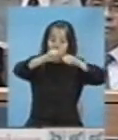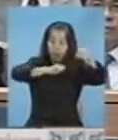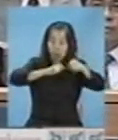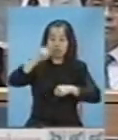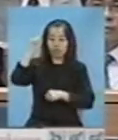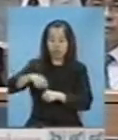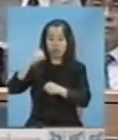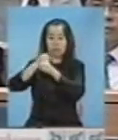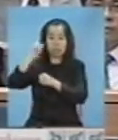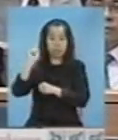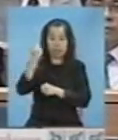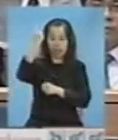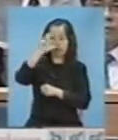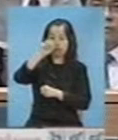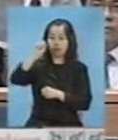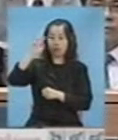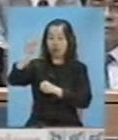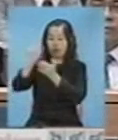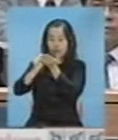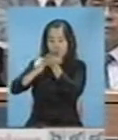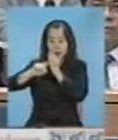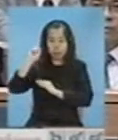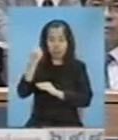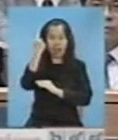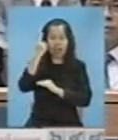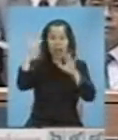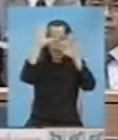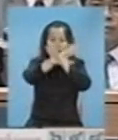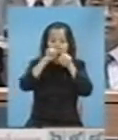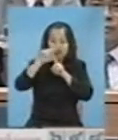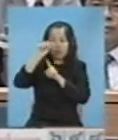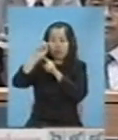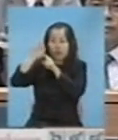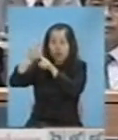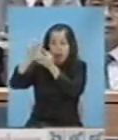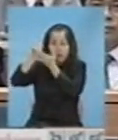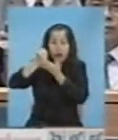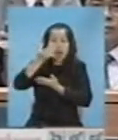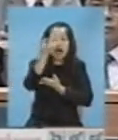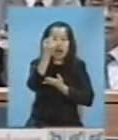าเขียนใหม่ทั้งฉบับเสมือนสสร.เป็นยาขนานวิเศษ